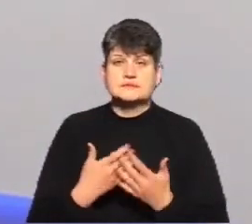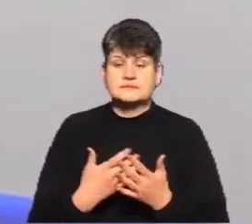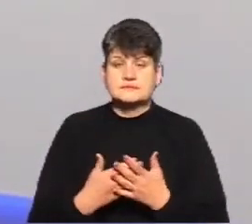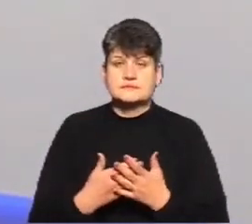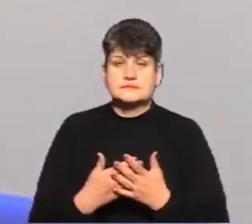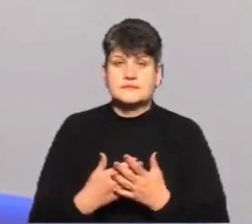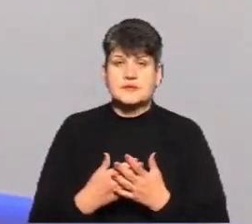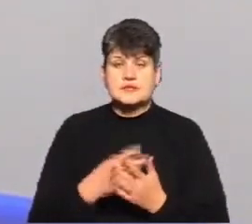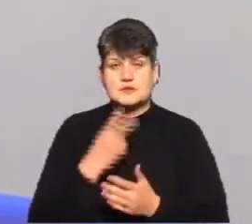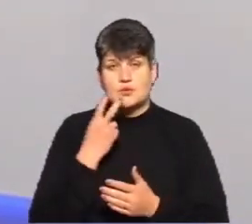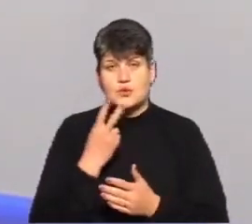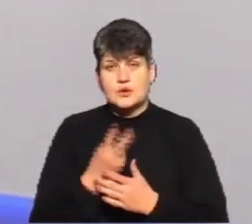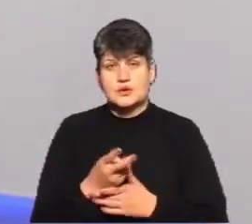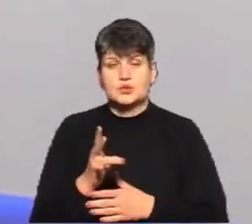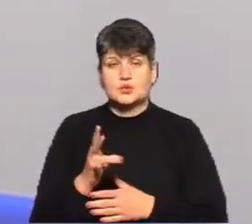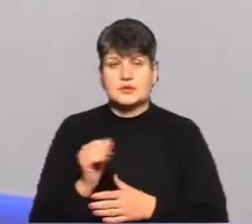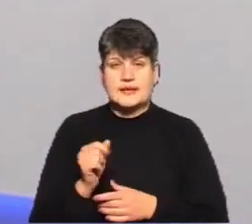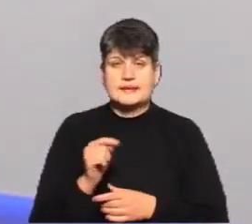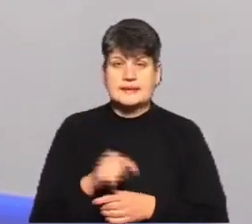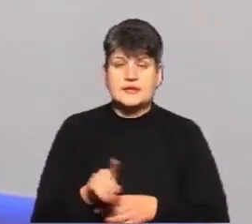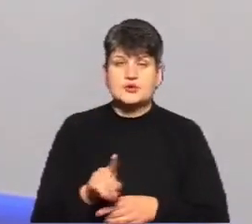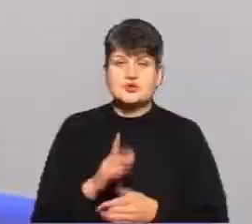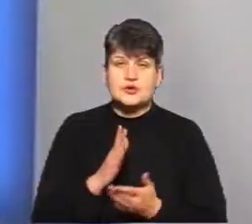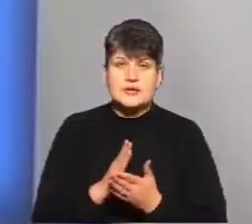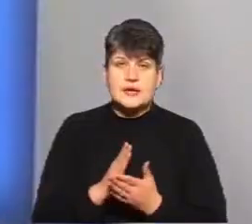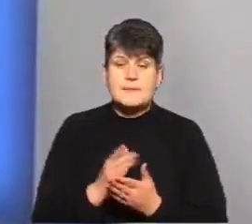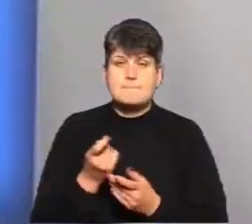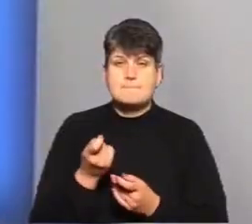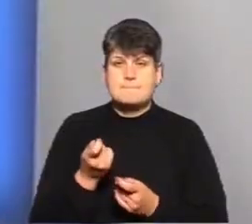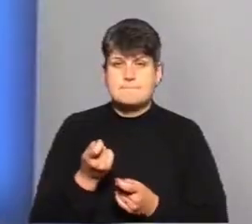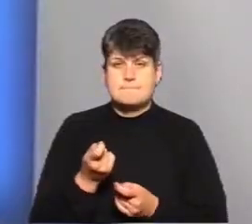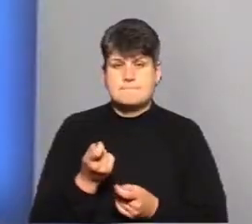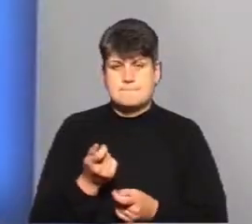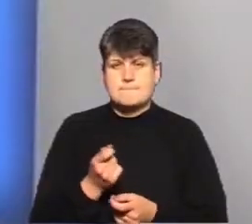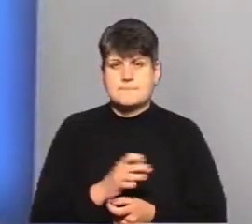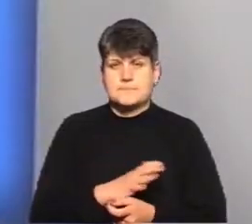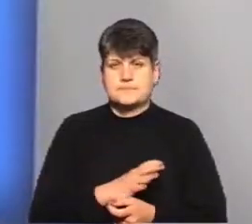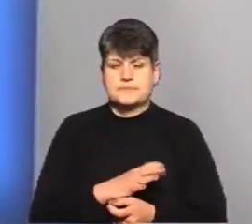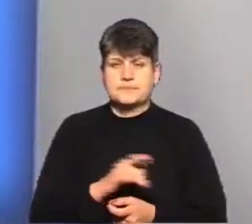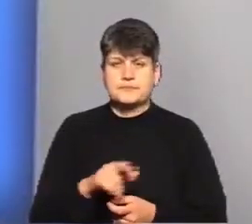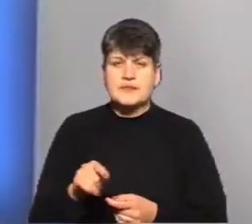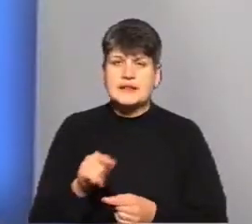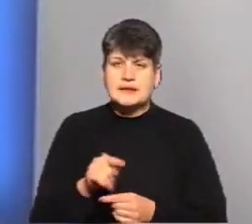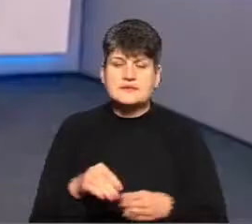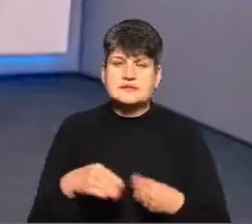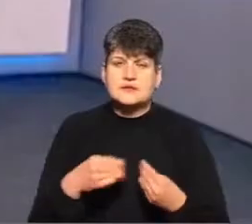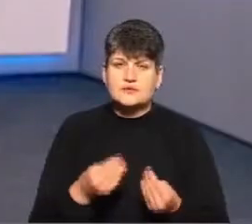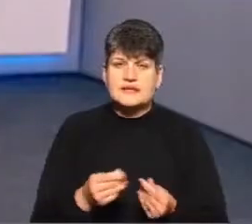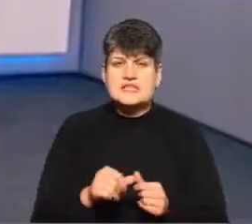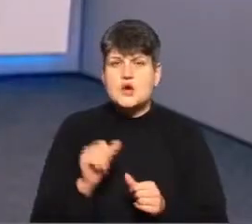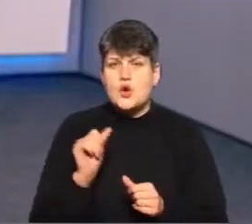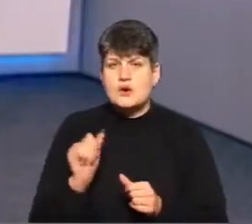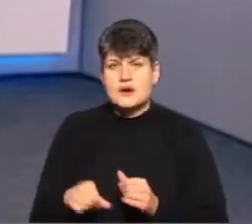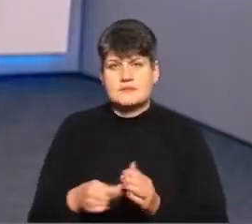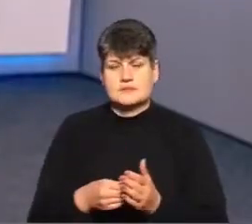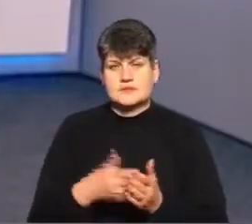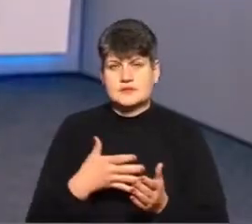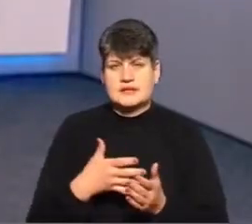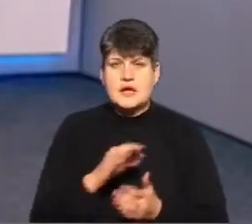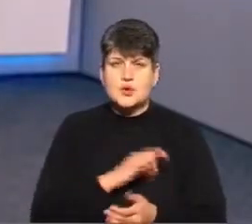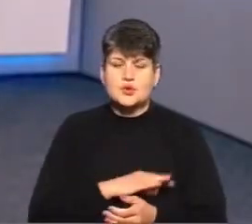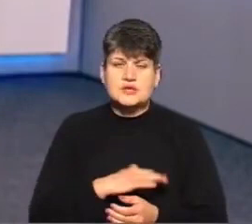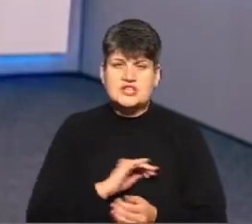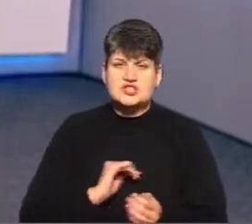на те, що є малозаможні верстви населення, для них встановити якийсь окремий тариф, а для юридичних фірм,